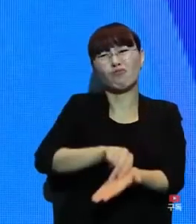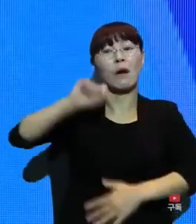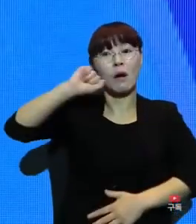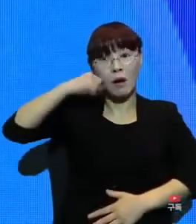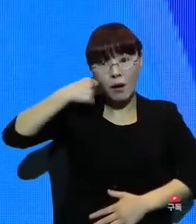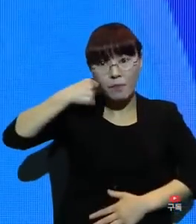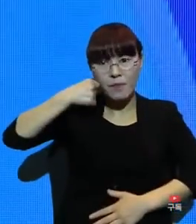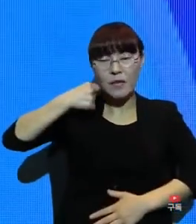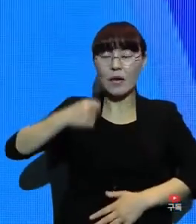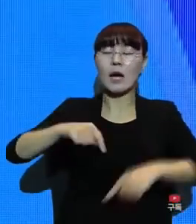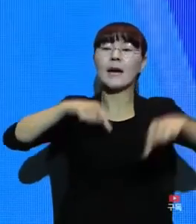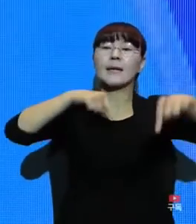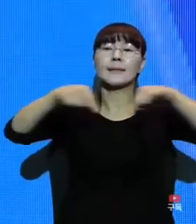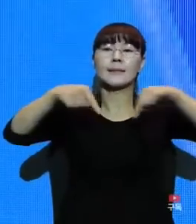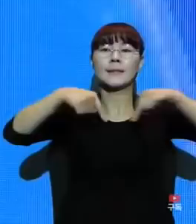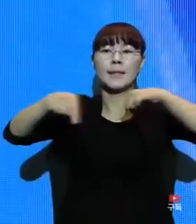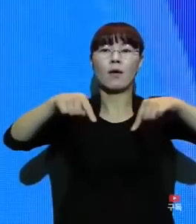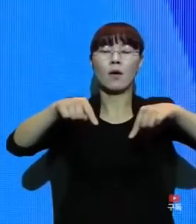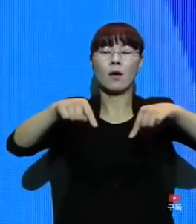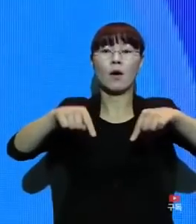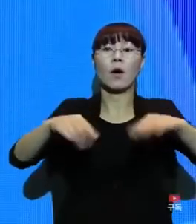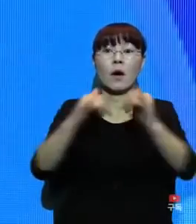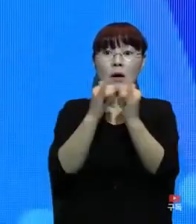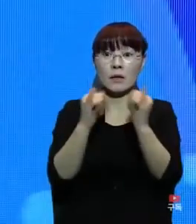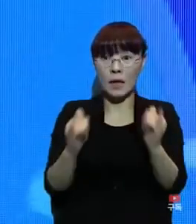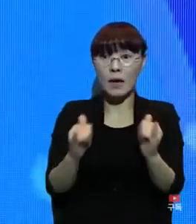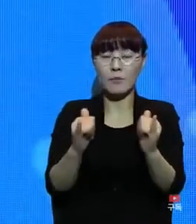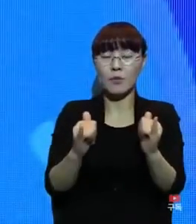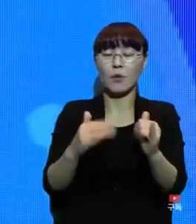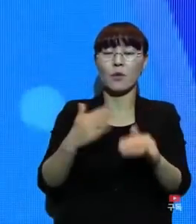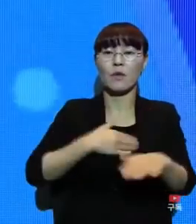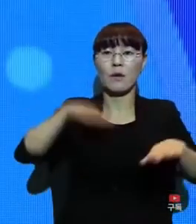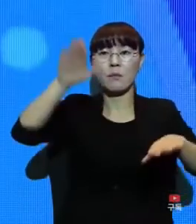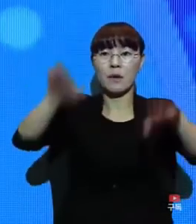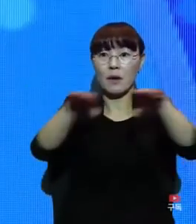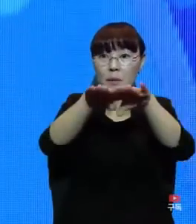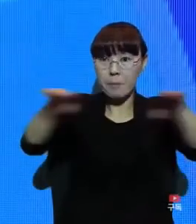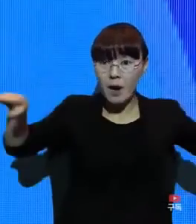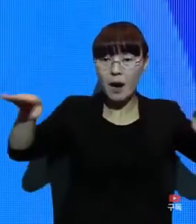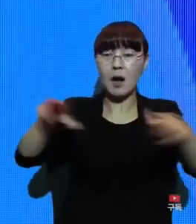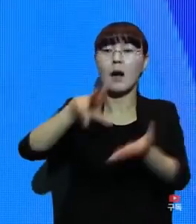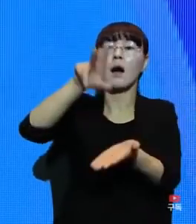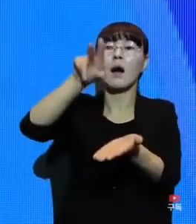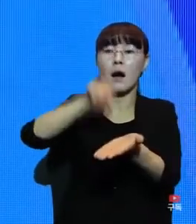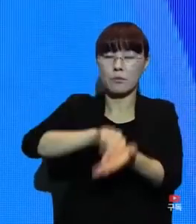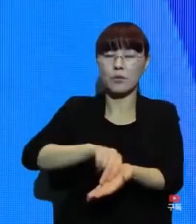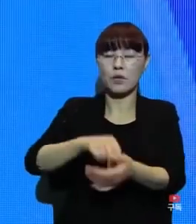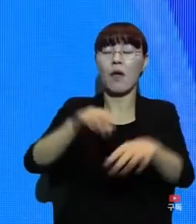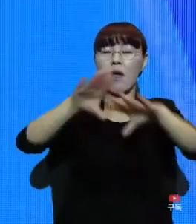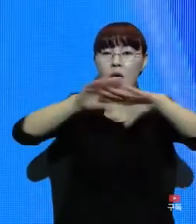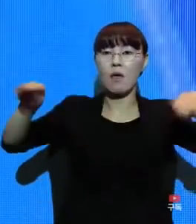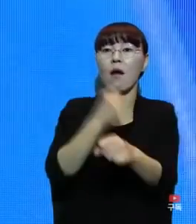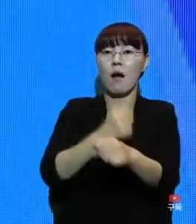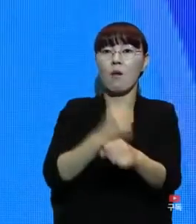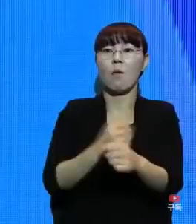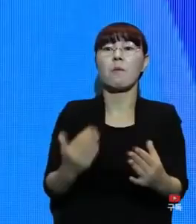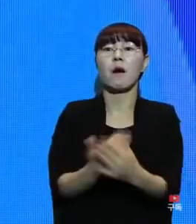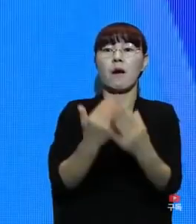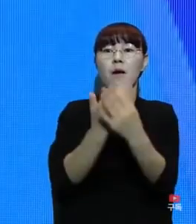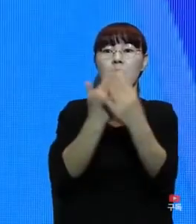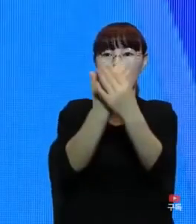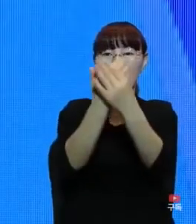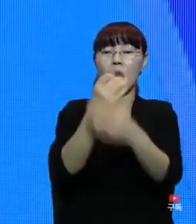강력한 리더쉽으로 부당한 기득권을 제어하고 양극화와 불평등을 완화 해서 성장동력을 회복해야 합니다